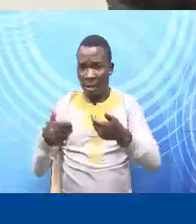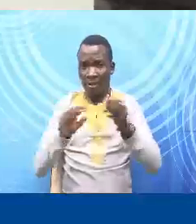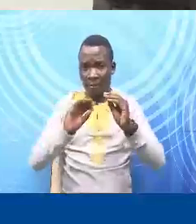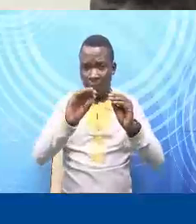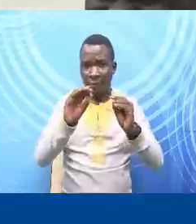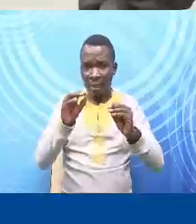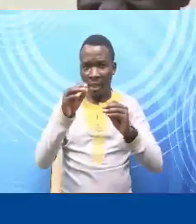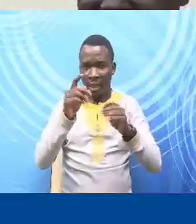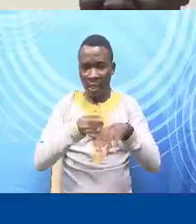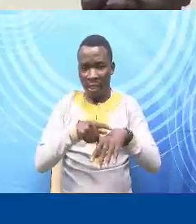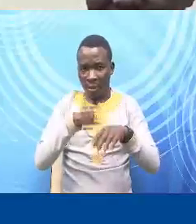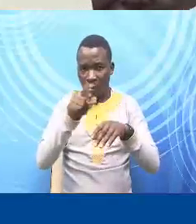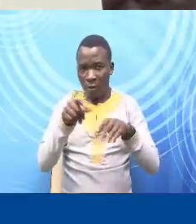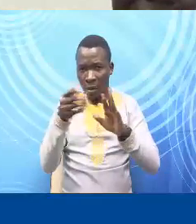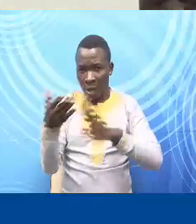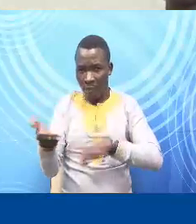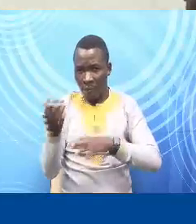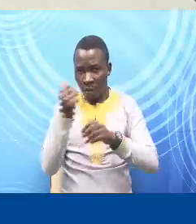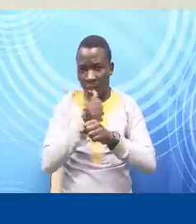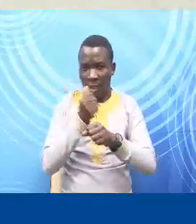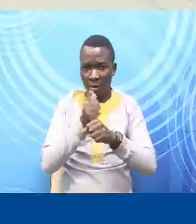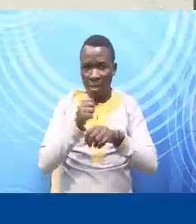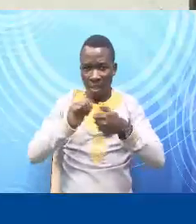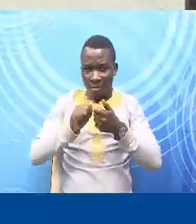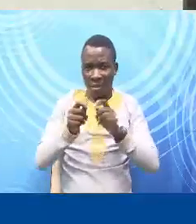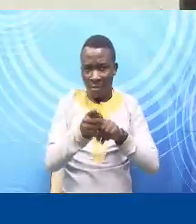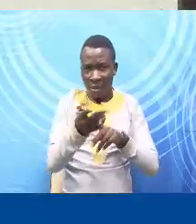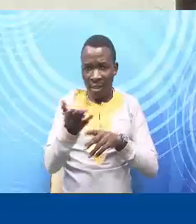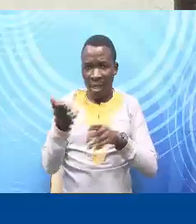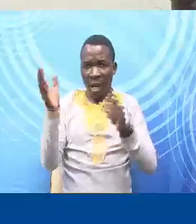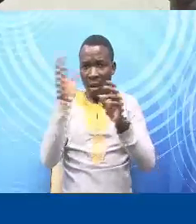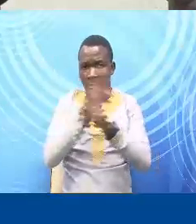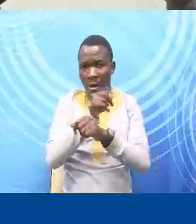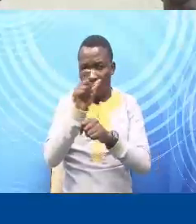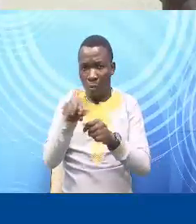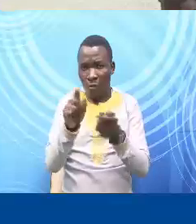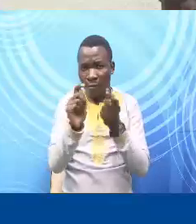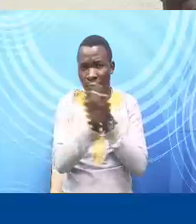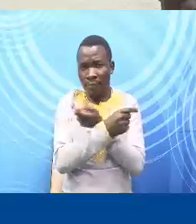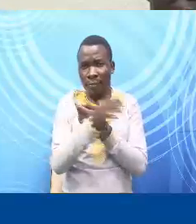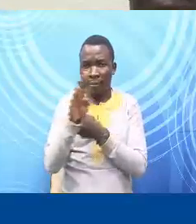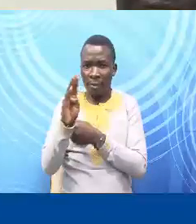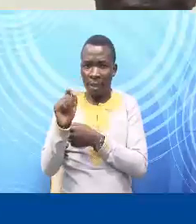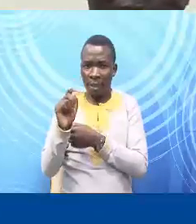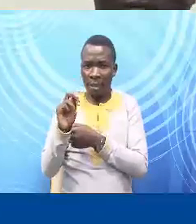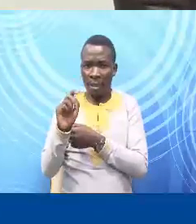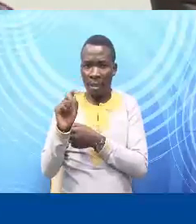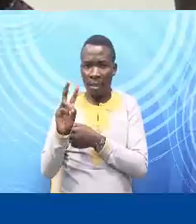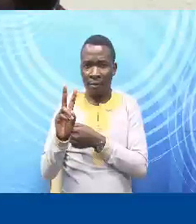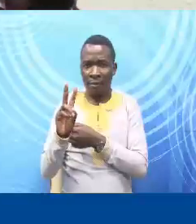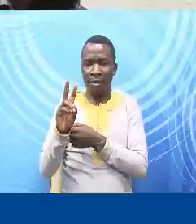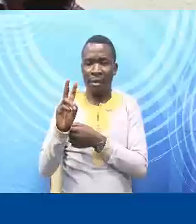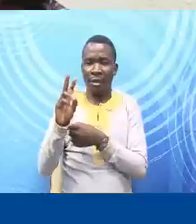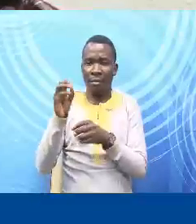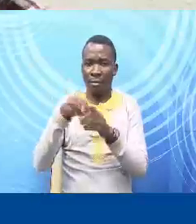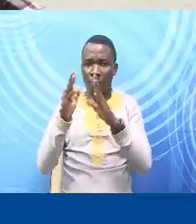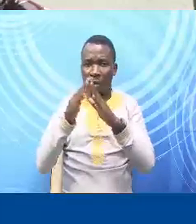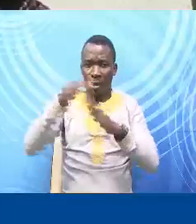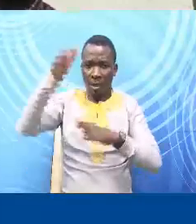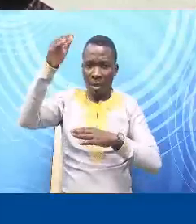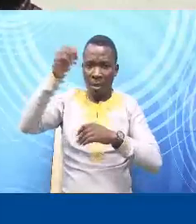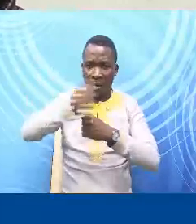uva kuri iyi si ya rurema yakoraga ubu bufindo hakabura uwamusimbura BTN TV mu mujyi wa